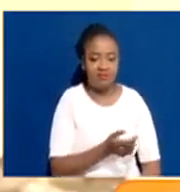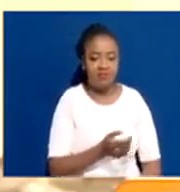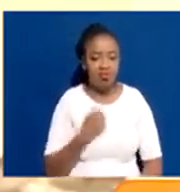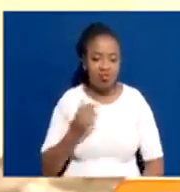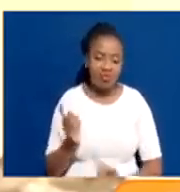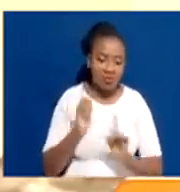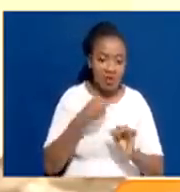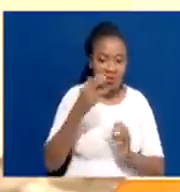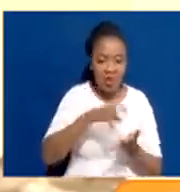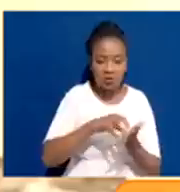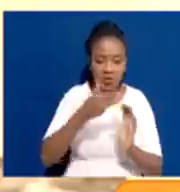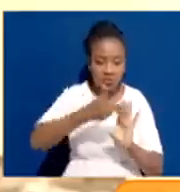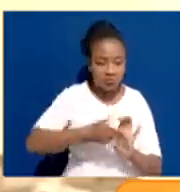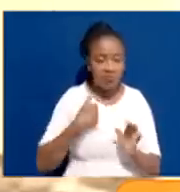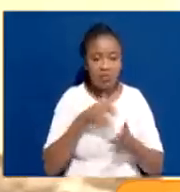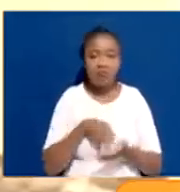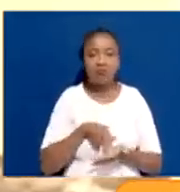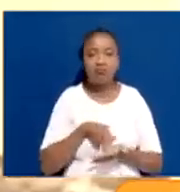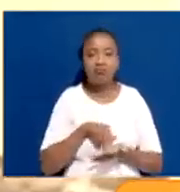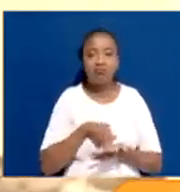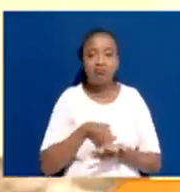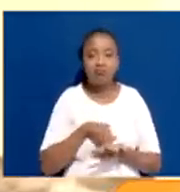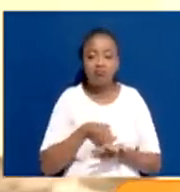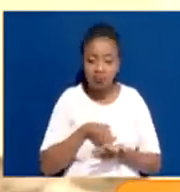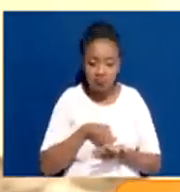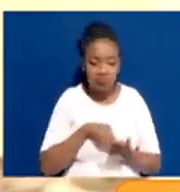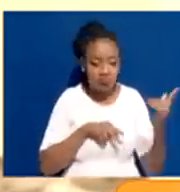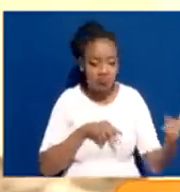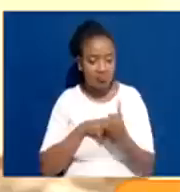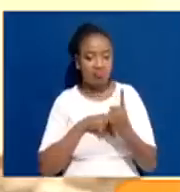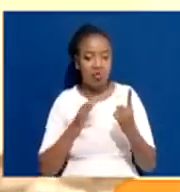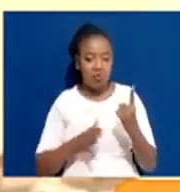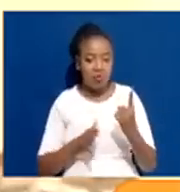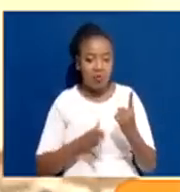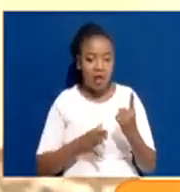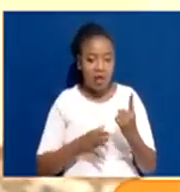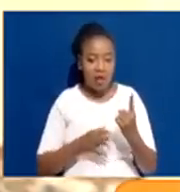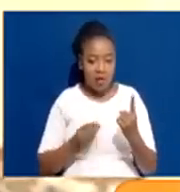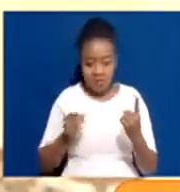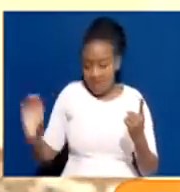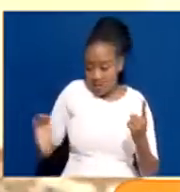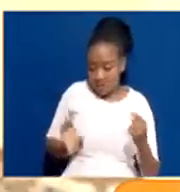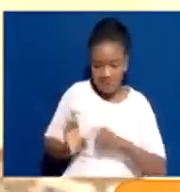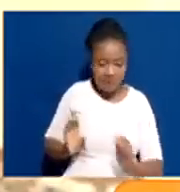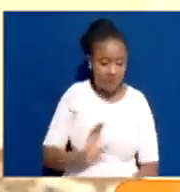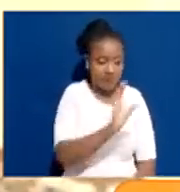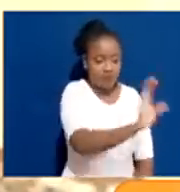kwa petrol station nikasimama. Nikashuka nikapata yule mama anakuja. Ile pesa yenye alilipa